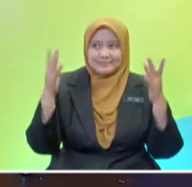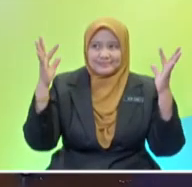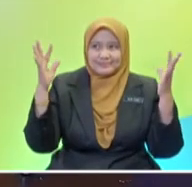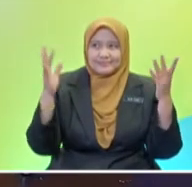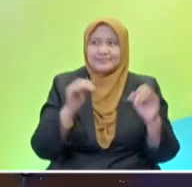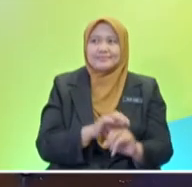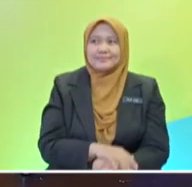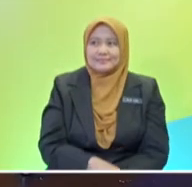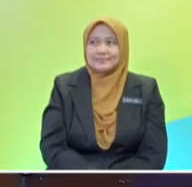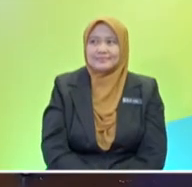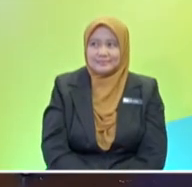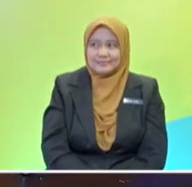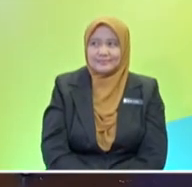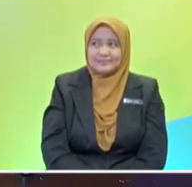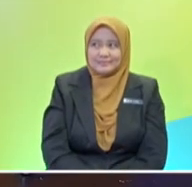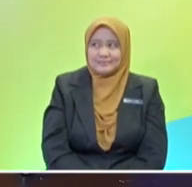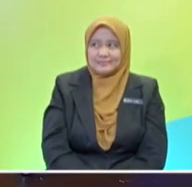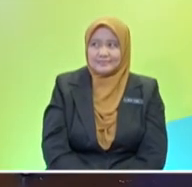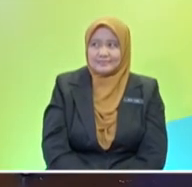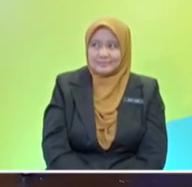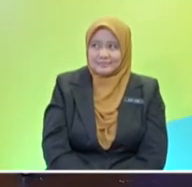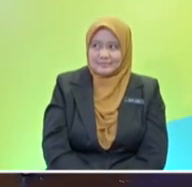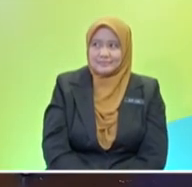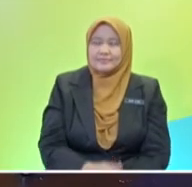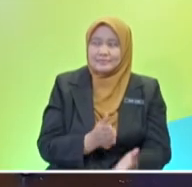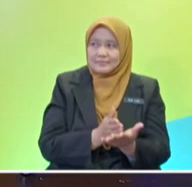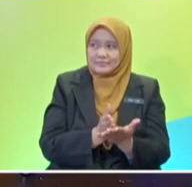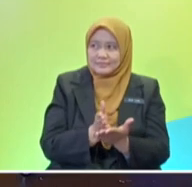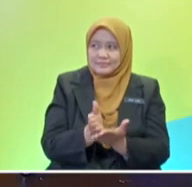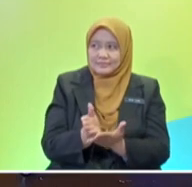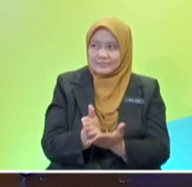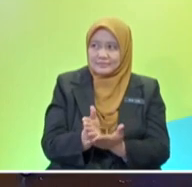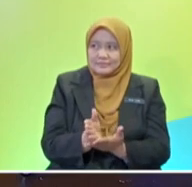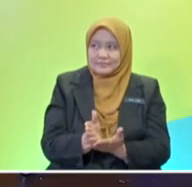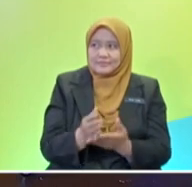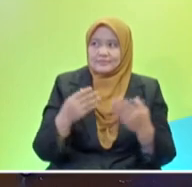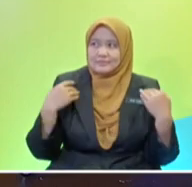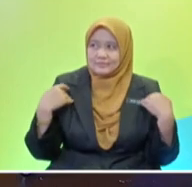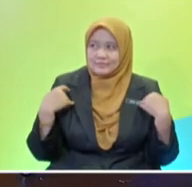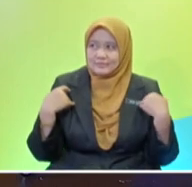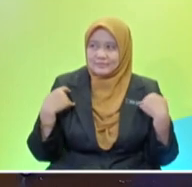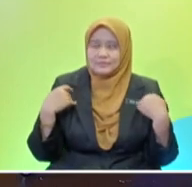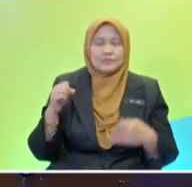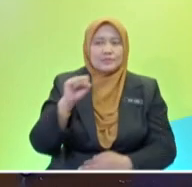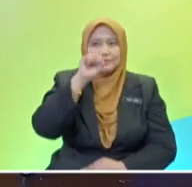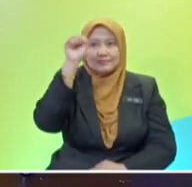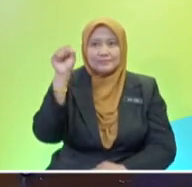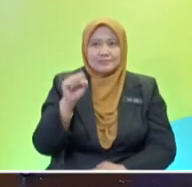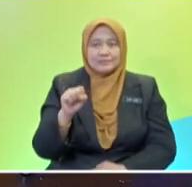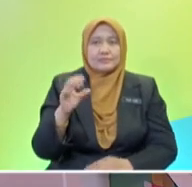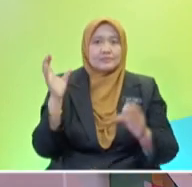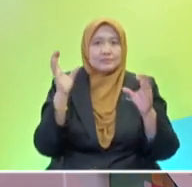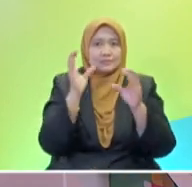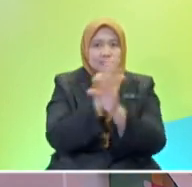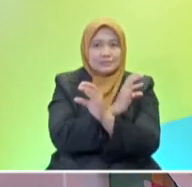Tepuk. Okey. Tepuk, tepuk. Okey, seterusnya Din. Ya, cikgu. Ni ada satu soalan cabaran untuk Din.